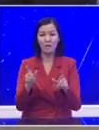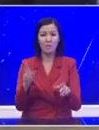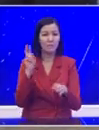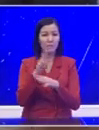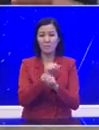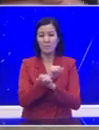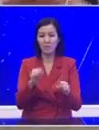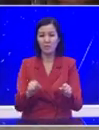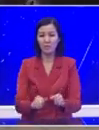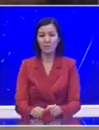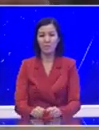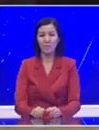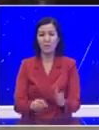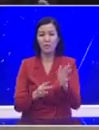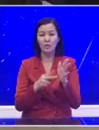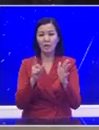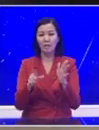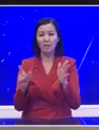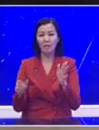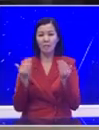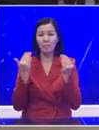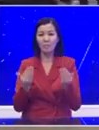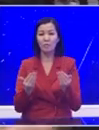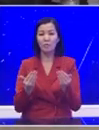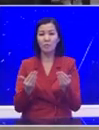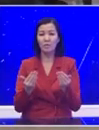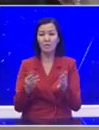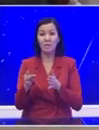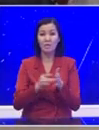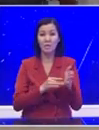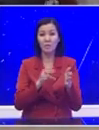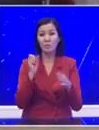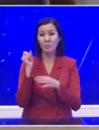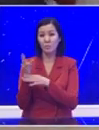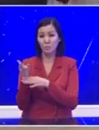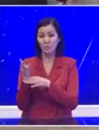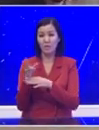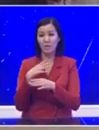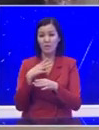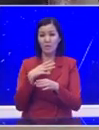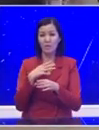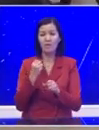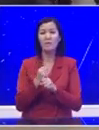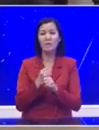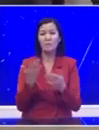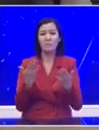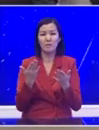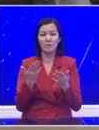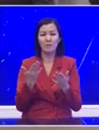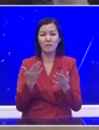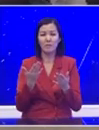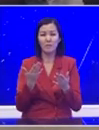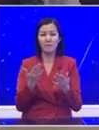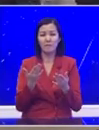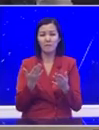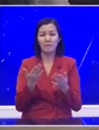қойды. Оның сыртында 7 адамды бүгін мынау походу шығарып тастадық деген. Енді оның басқа не істейміз енді? Оны қырамыз ба,